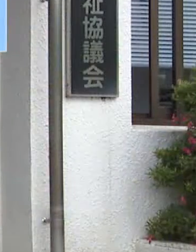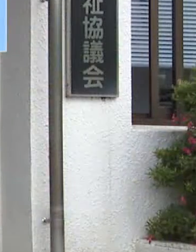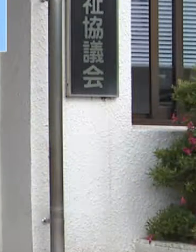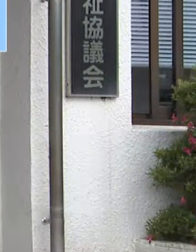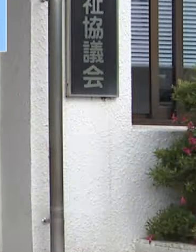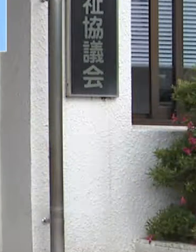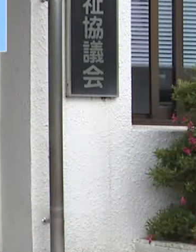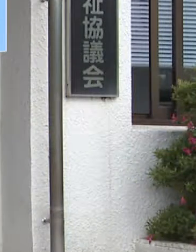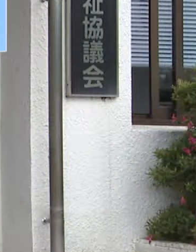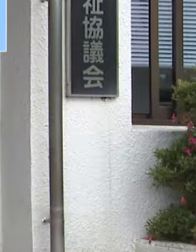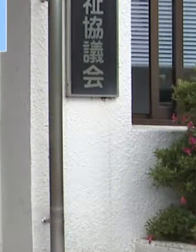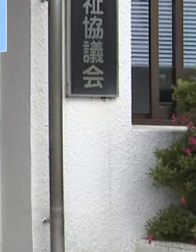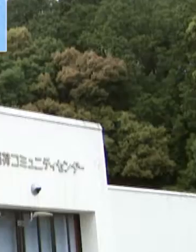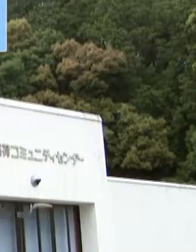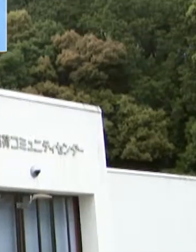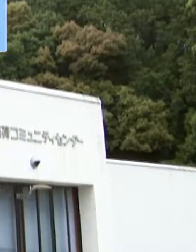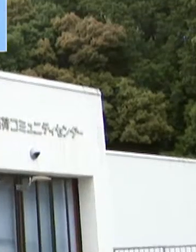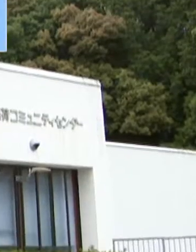ミュウミュウ